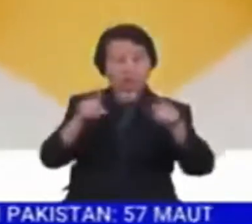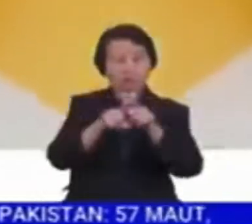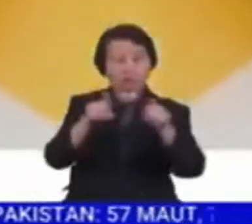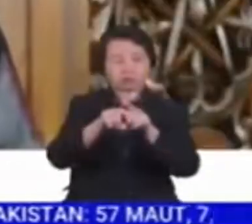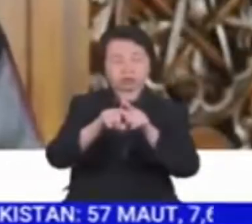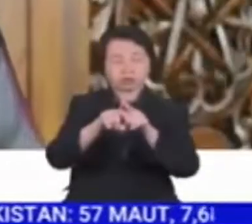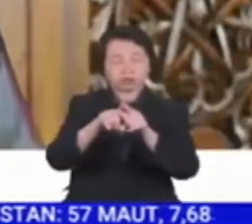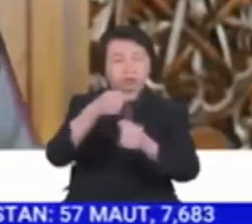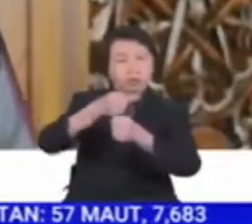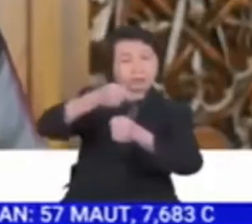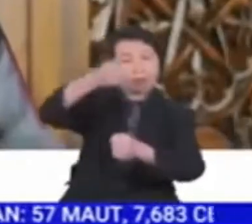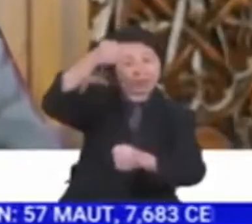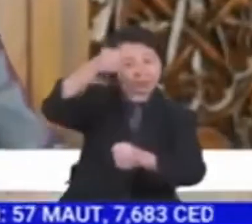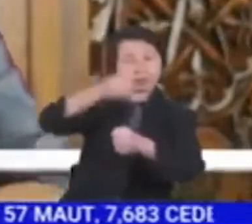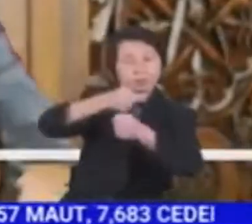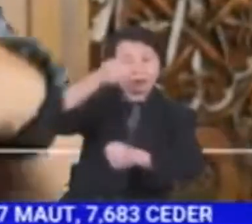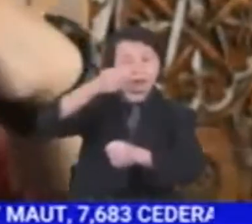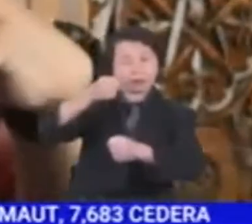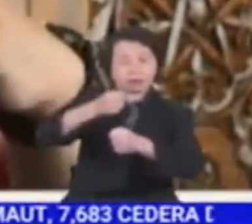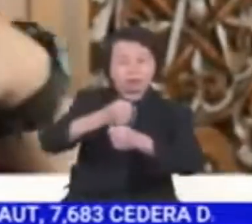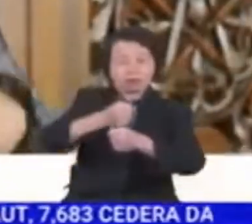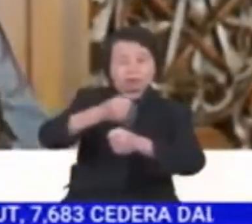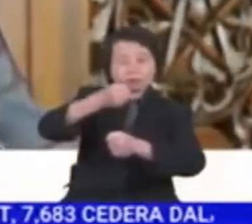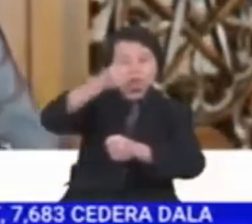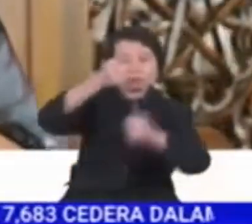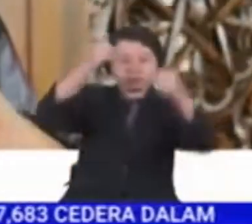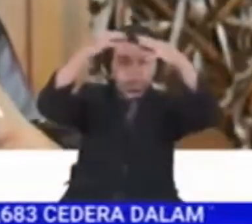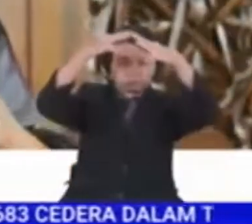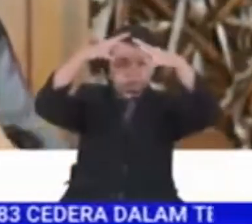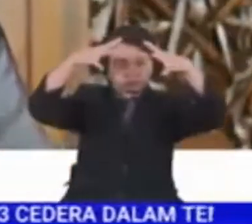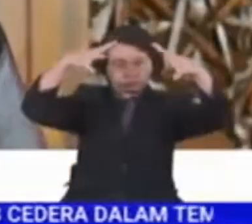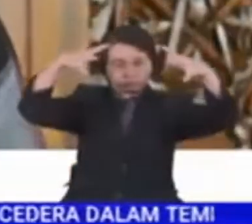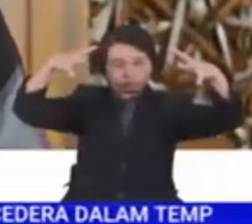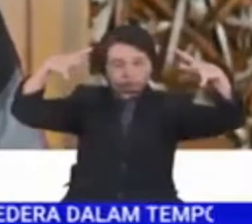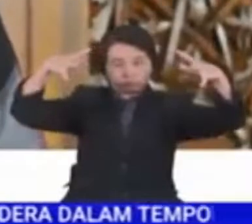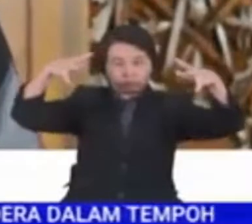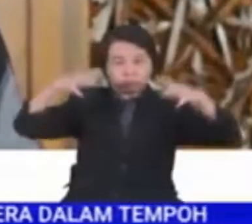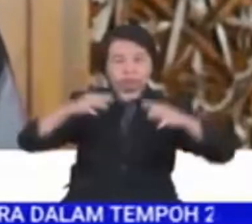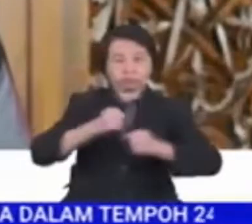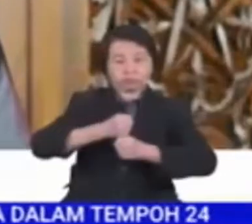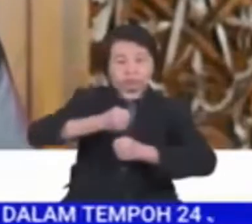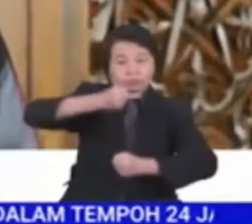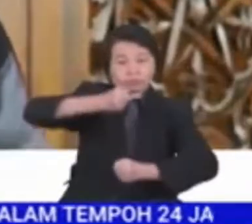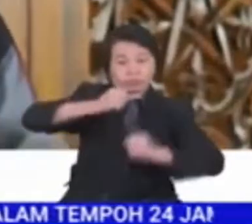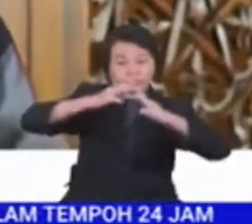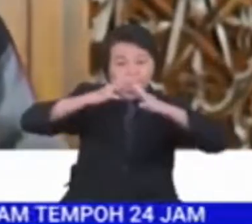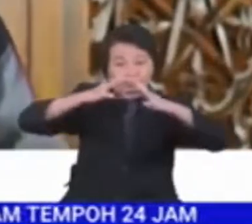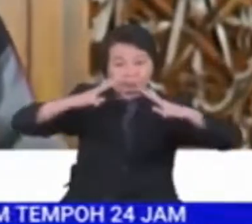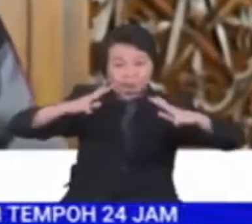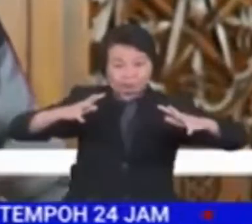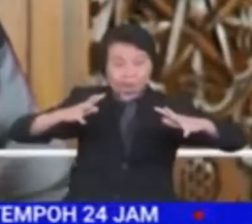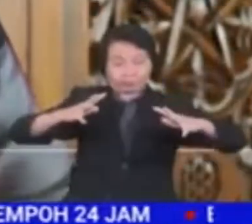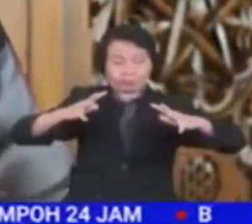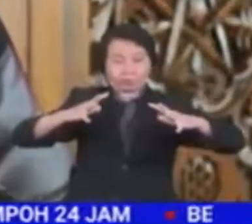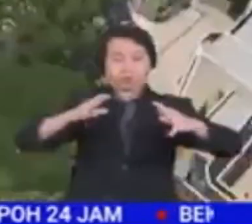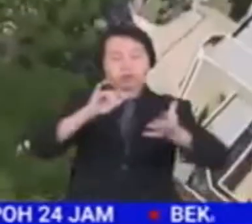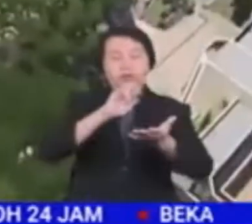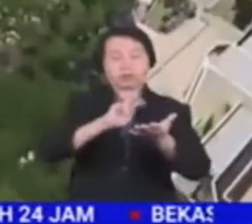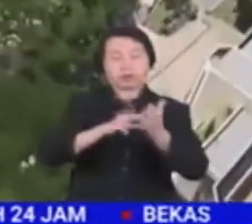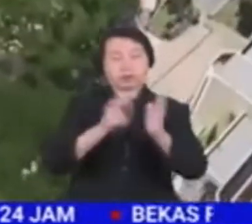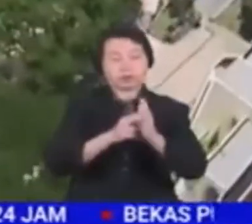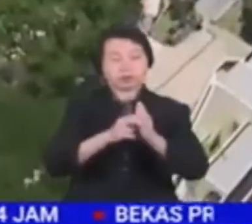seperti payung yang sedang mengembang, kan, bentuk payung sedang mengembang, dan itu melambangkan negara kita